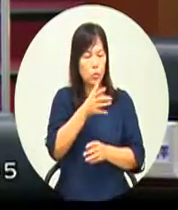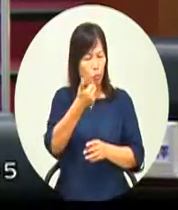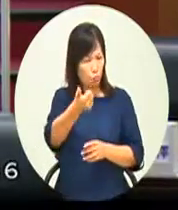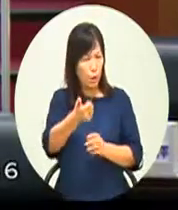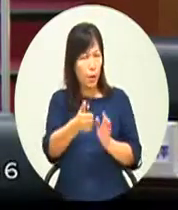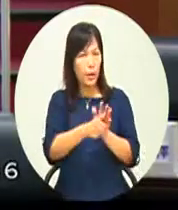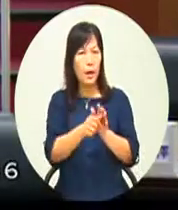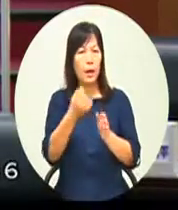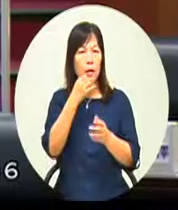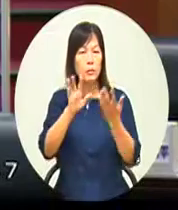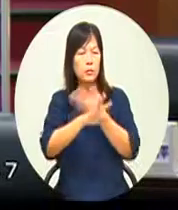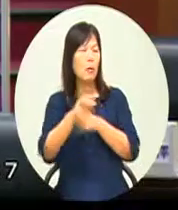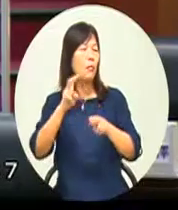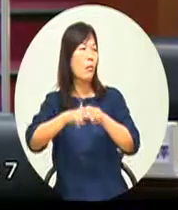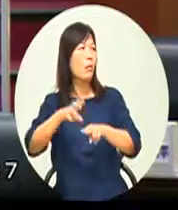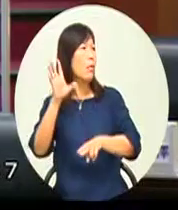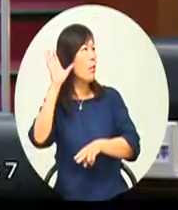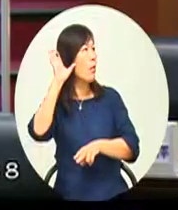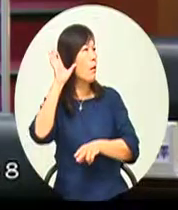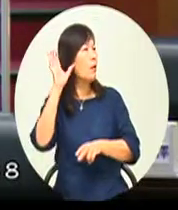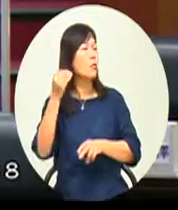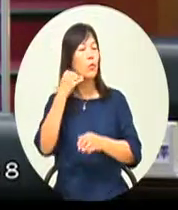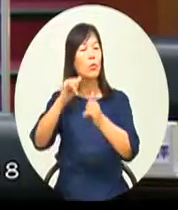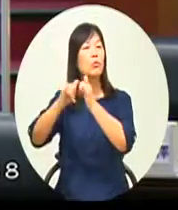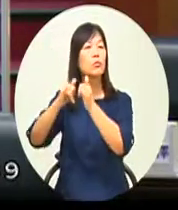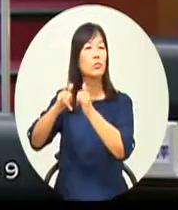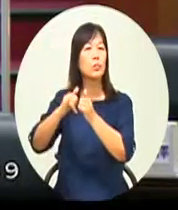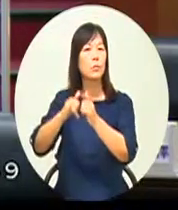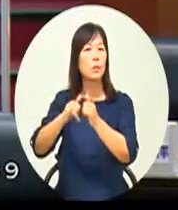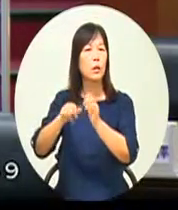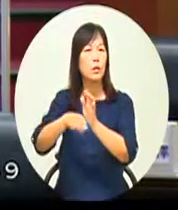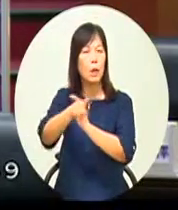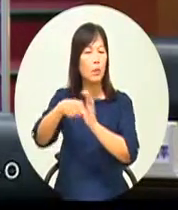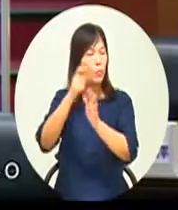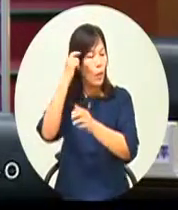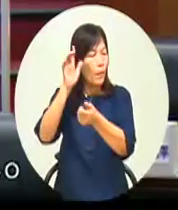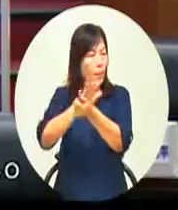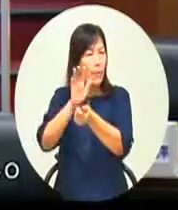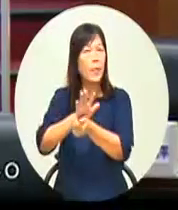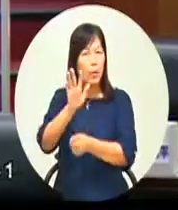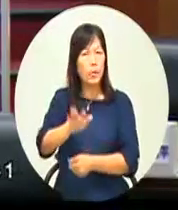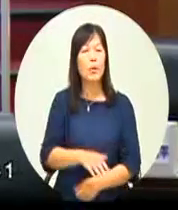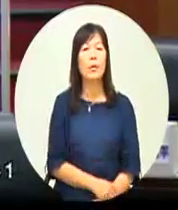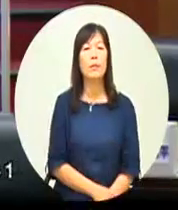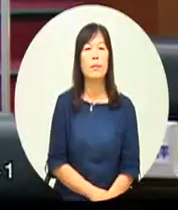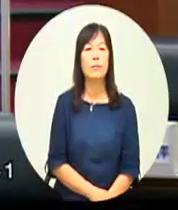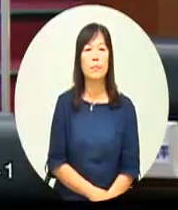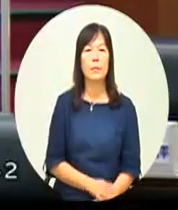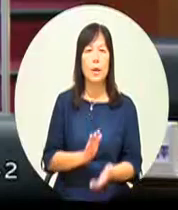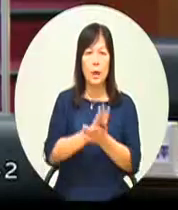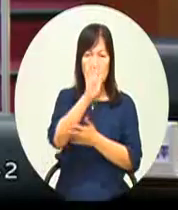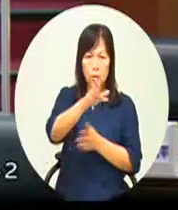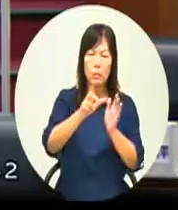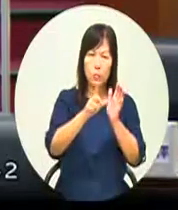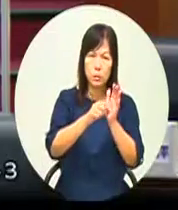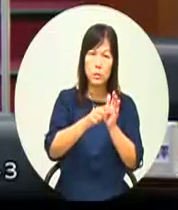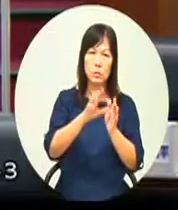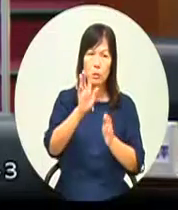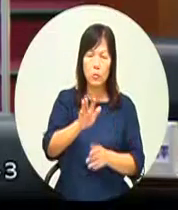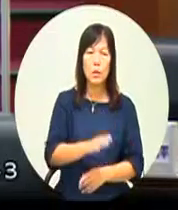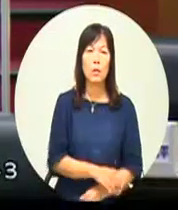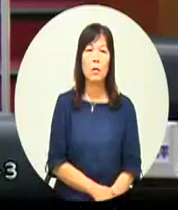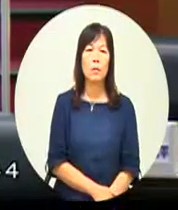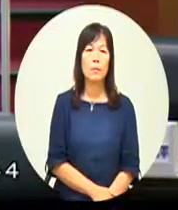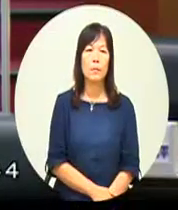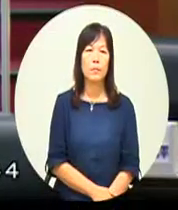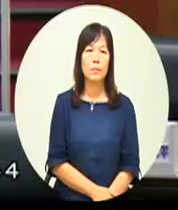下如果是居民的话，我相信会有它的效果。我希望未来有机会，局长把你